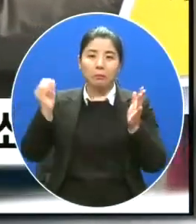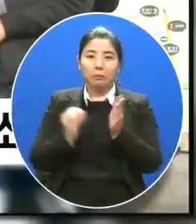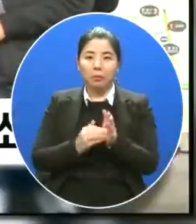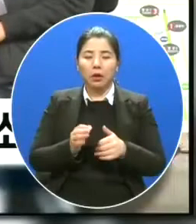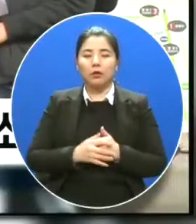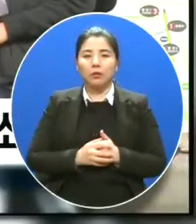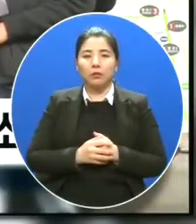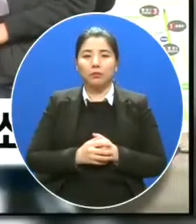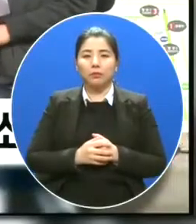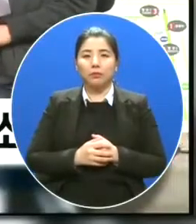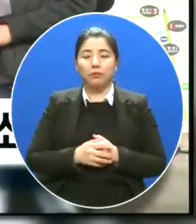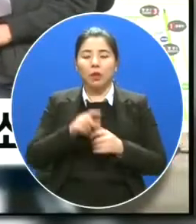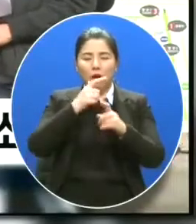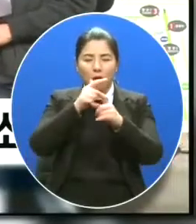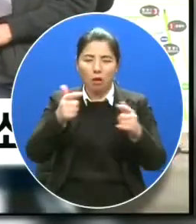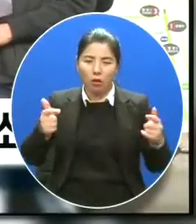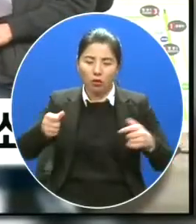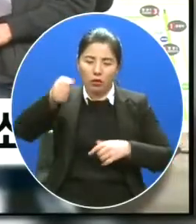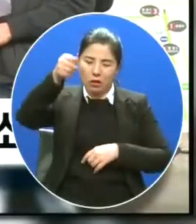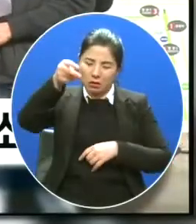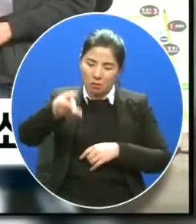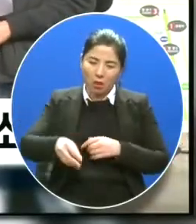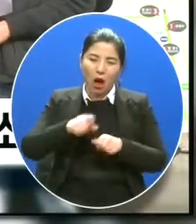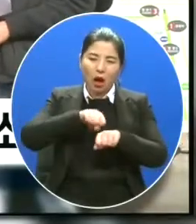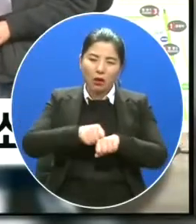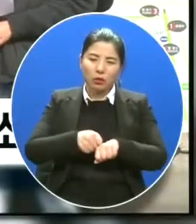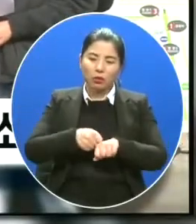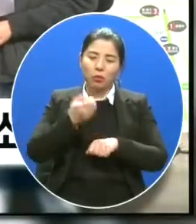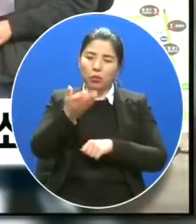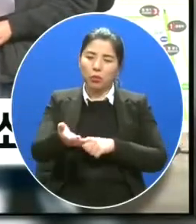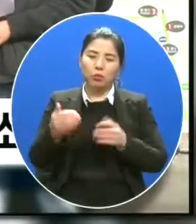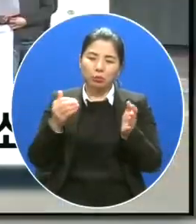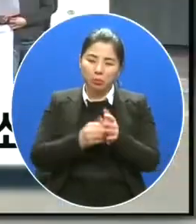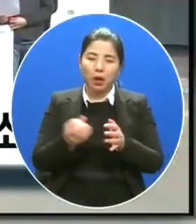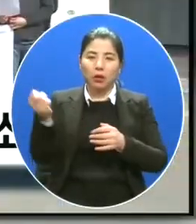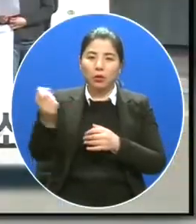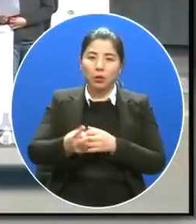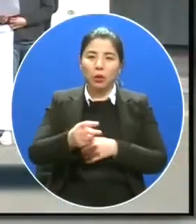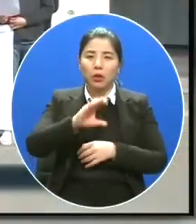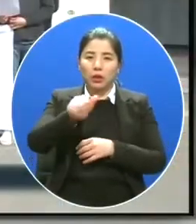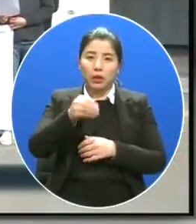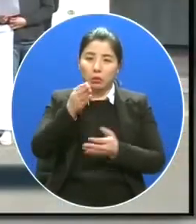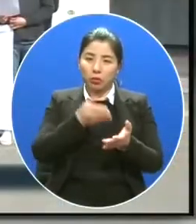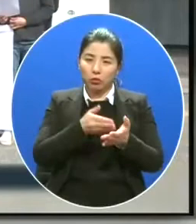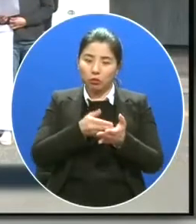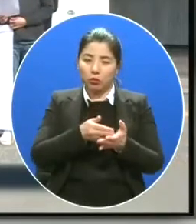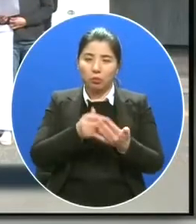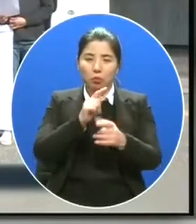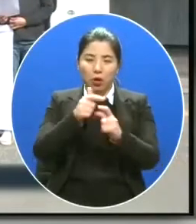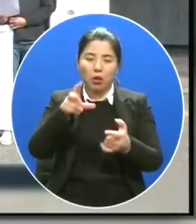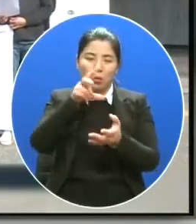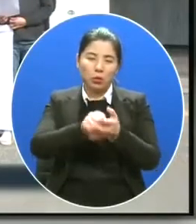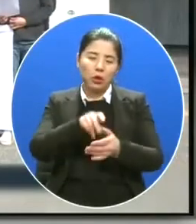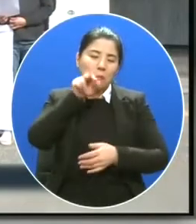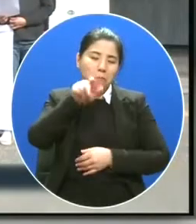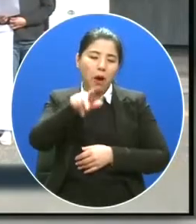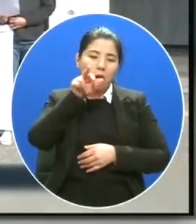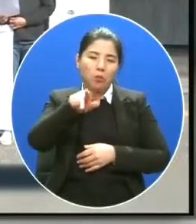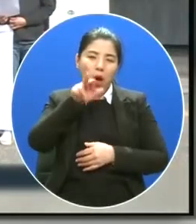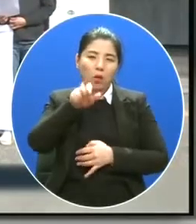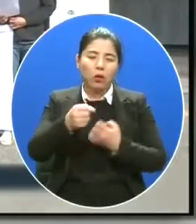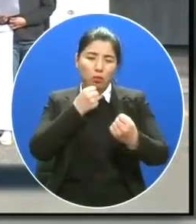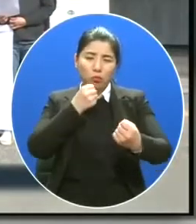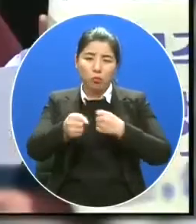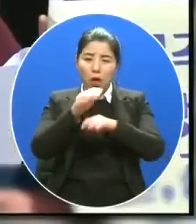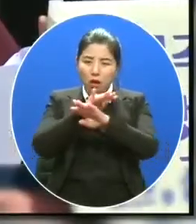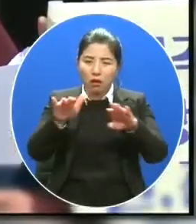촉구했습니다. 여러 차례 행정처분을 받았고 CJB를 비롯한 언론의 보도를 통해 문제점이 계속